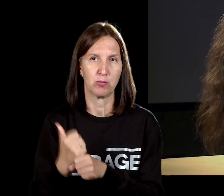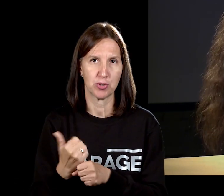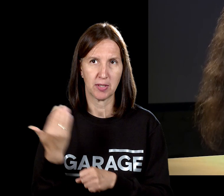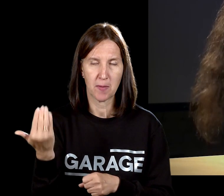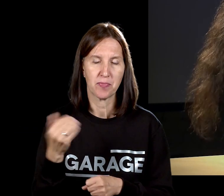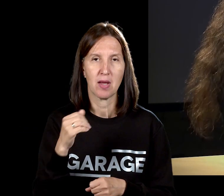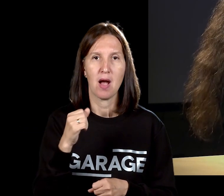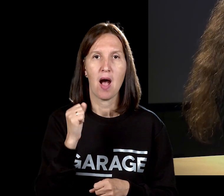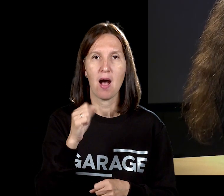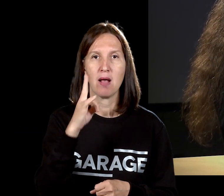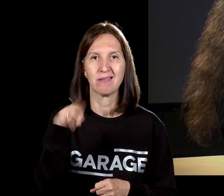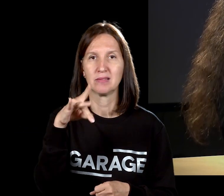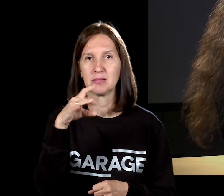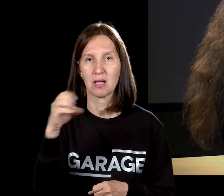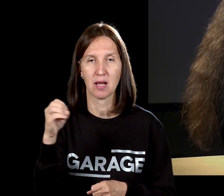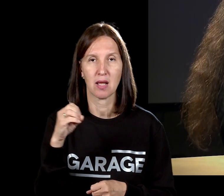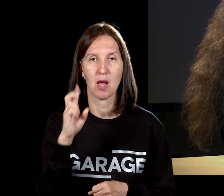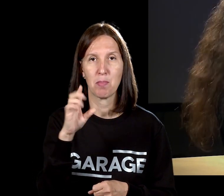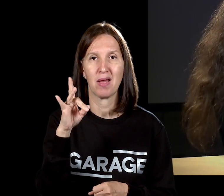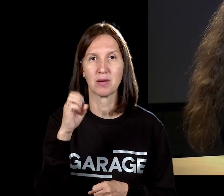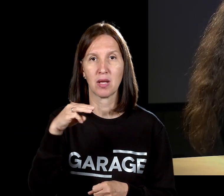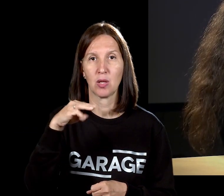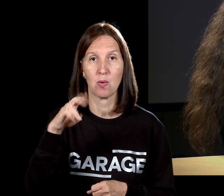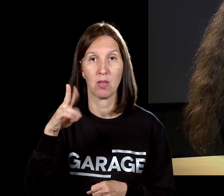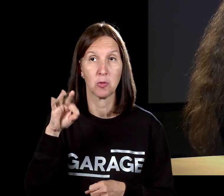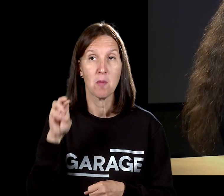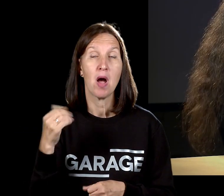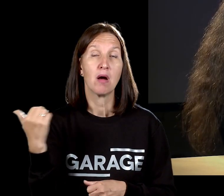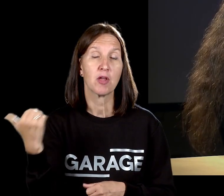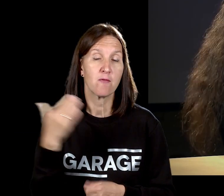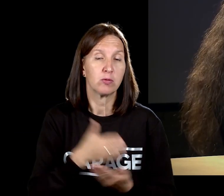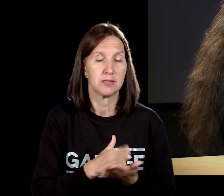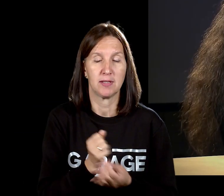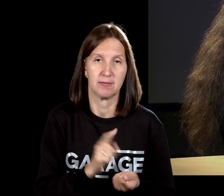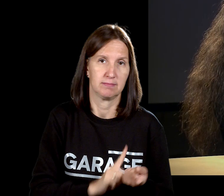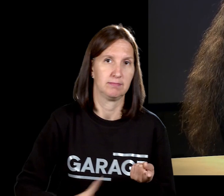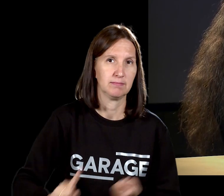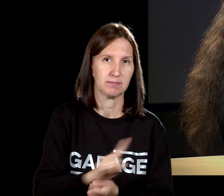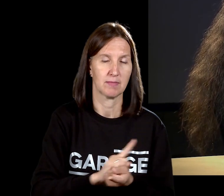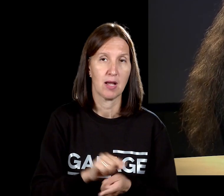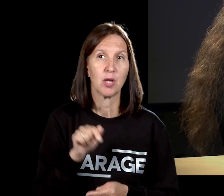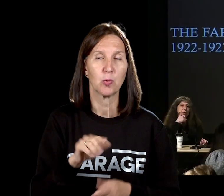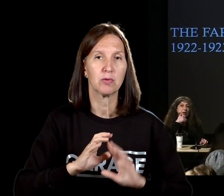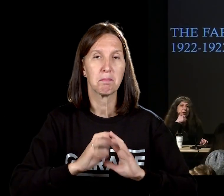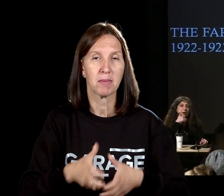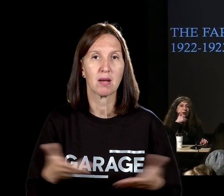Бретоном и начинает как бы эстетика его абсолютно эволюционирует, потому что вот этот самый мир, который